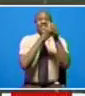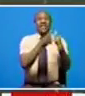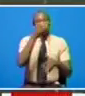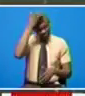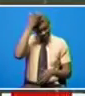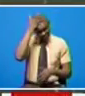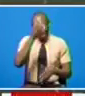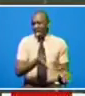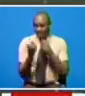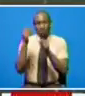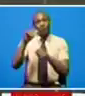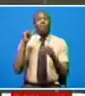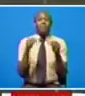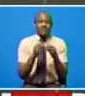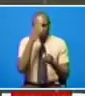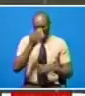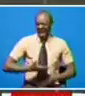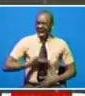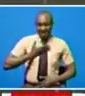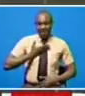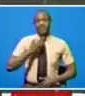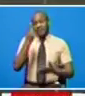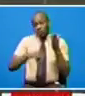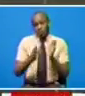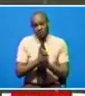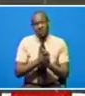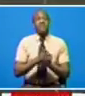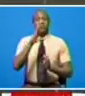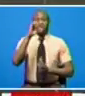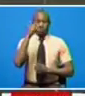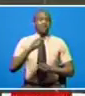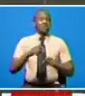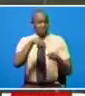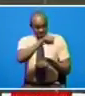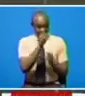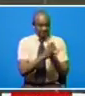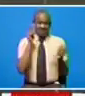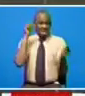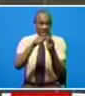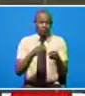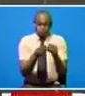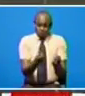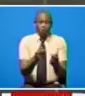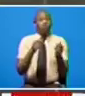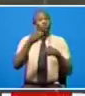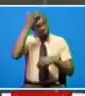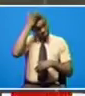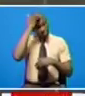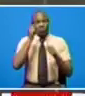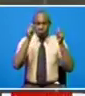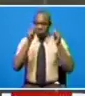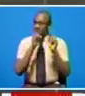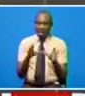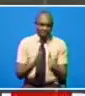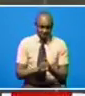kutoka kwenye mkutano huo wakiwa na hasira kwa madai kwamba baraza la magavana halina nia ya kusitisha mgomo wao